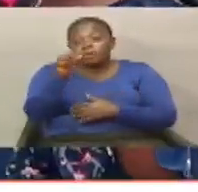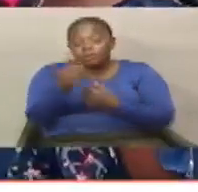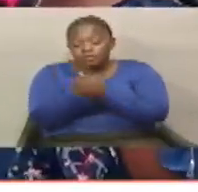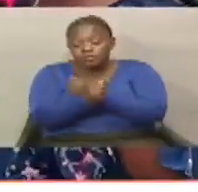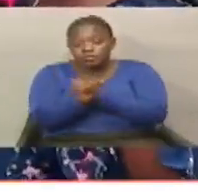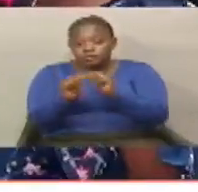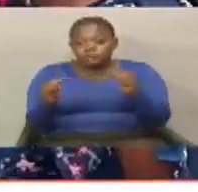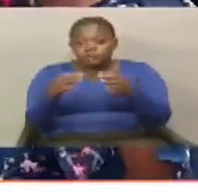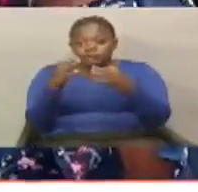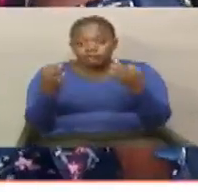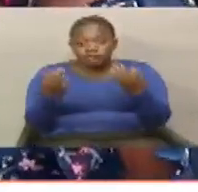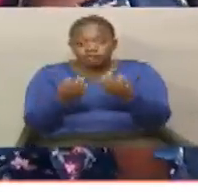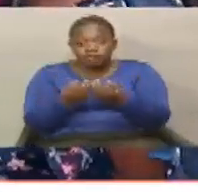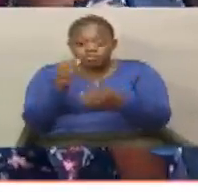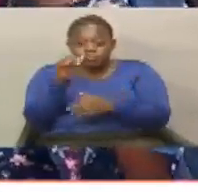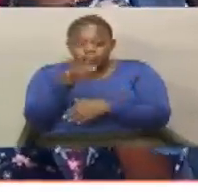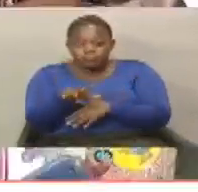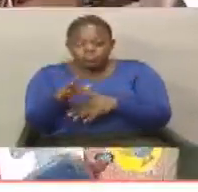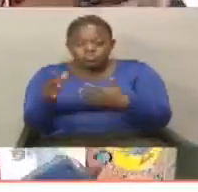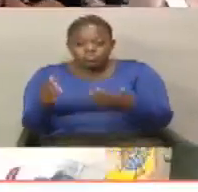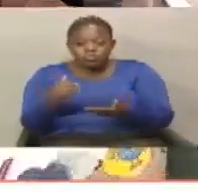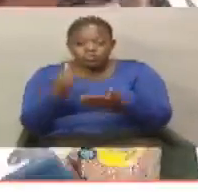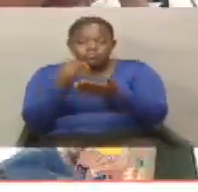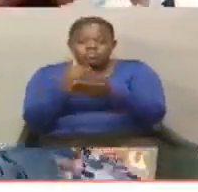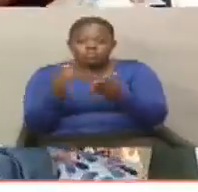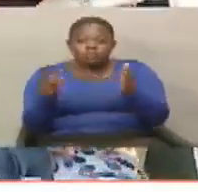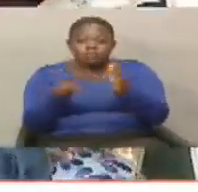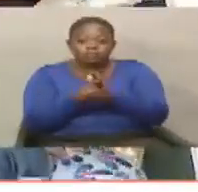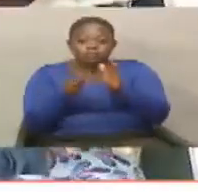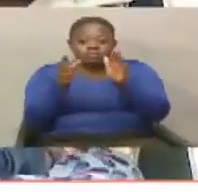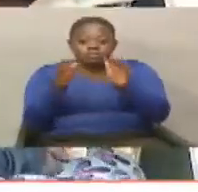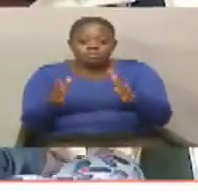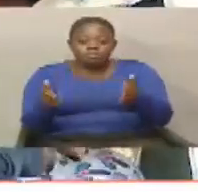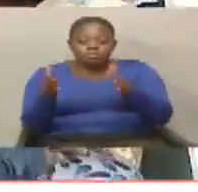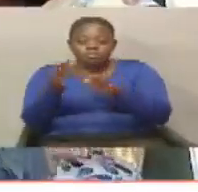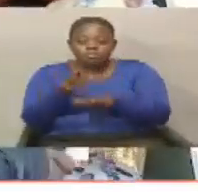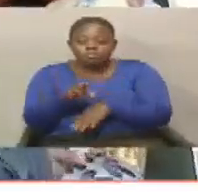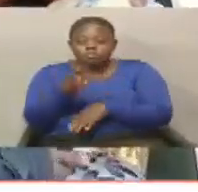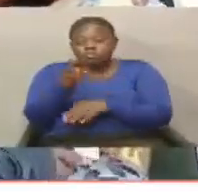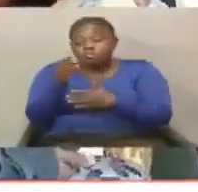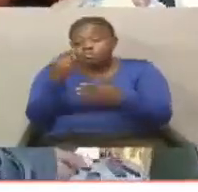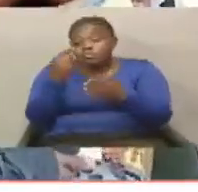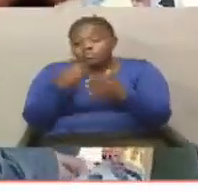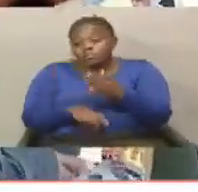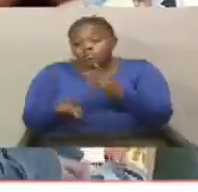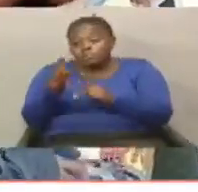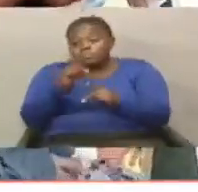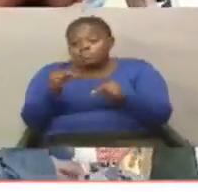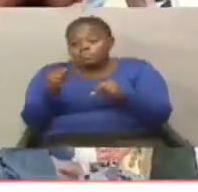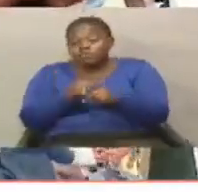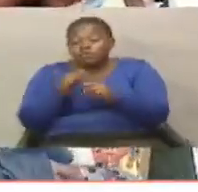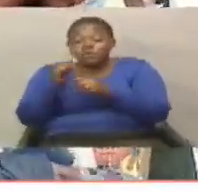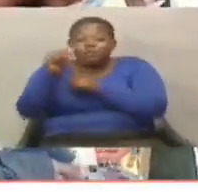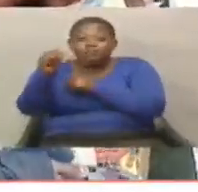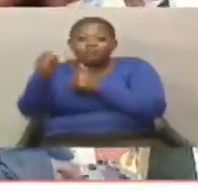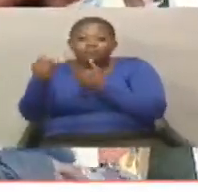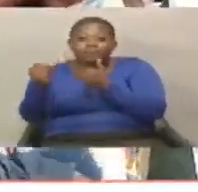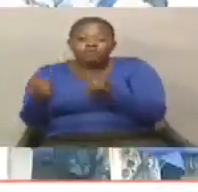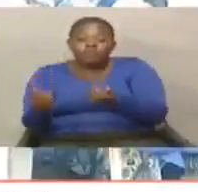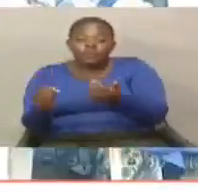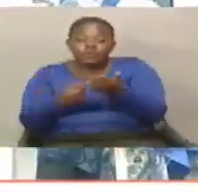Mutaase famire ya Budala mugikwatireko. Munnamateeka w'omugenzi Kintu Michael agambye nti abantu baava ebunaayira ne